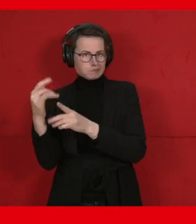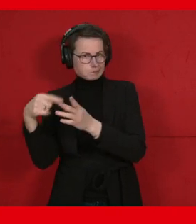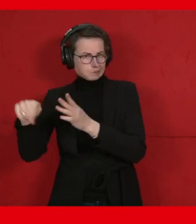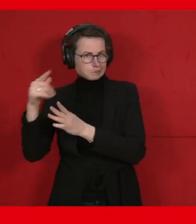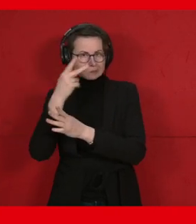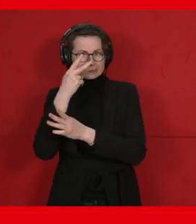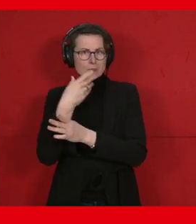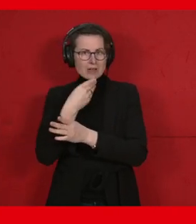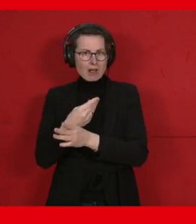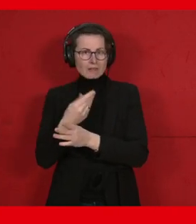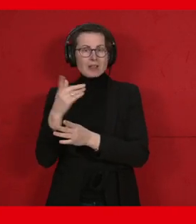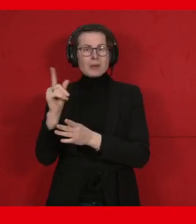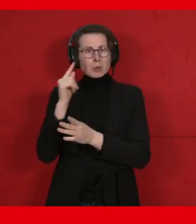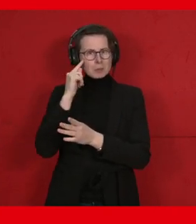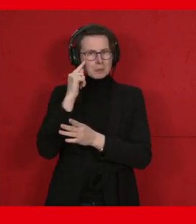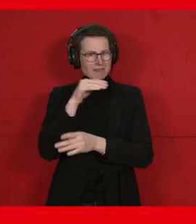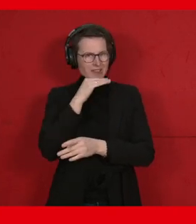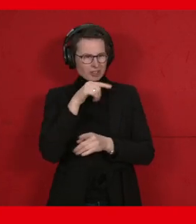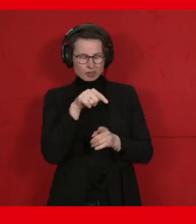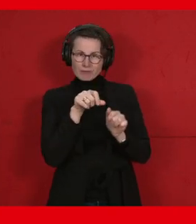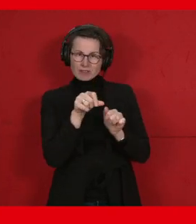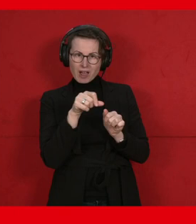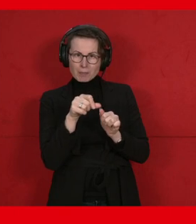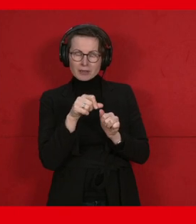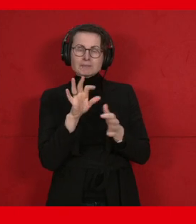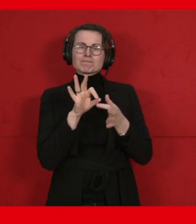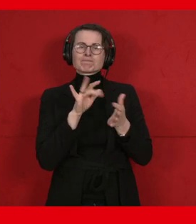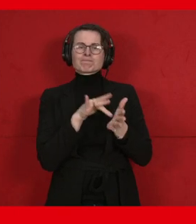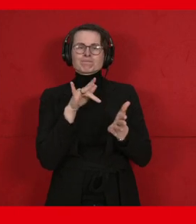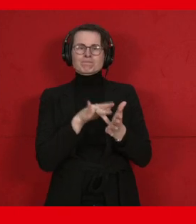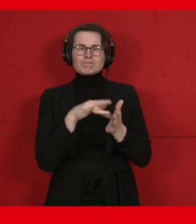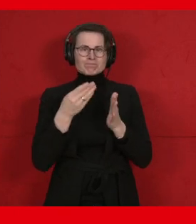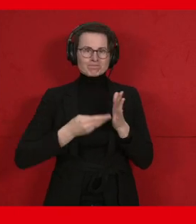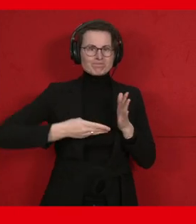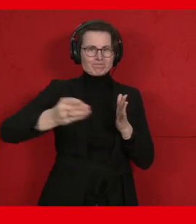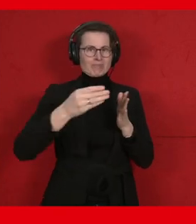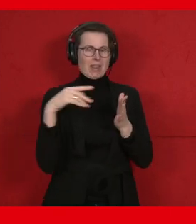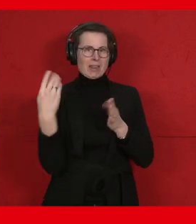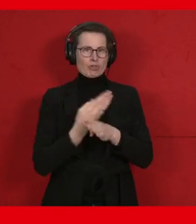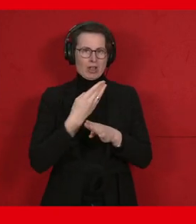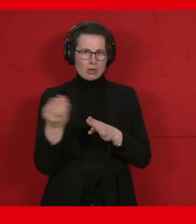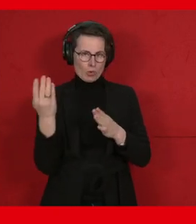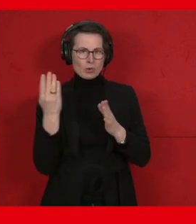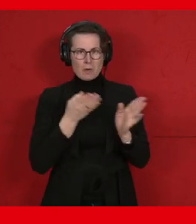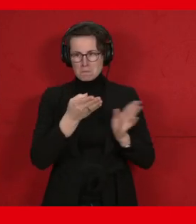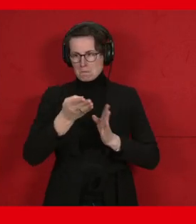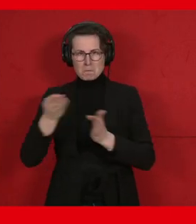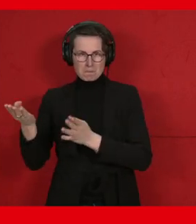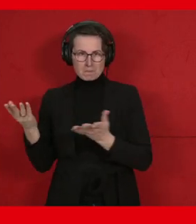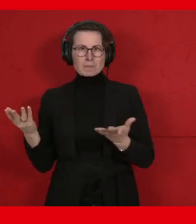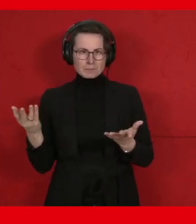Da ist die Frage, wie knapp ist Wasserstoff eigentlich? Und das hängt davon ab, wie diese Entscheidungen auf Dauer getroffen werden. Und ich